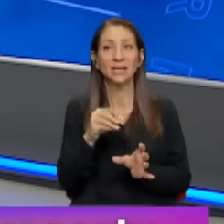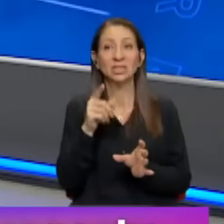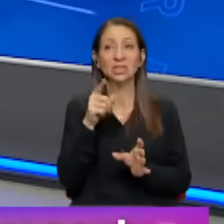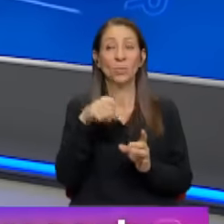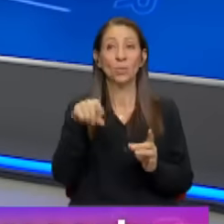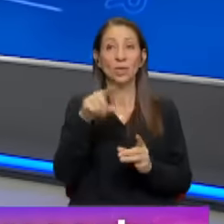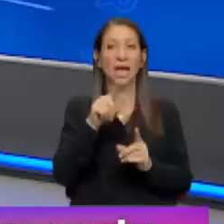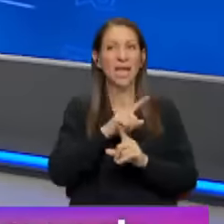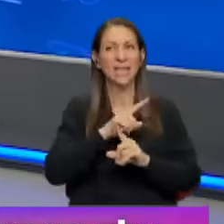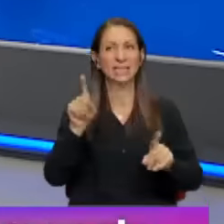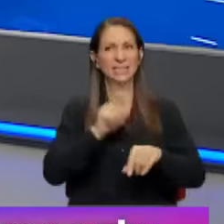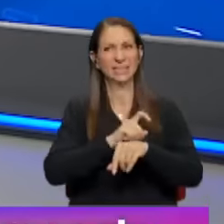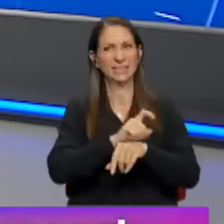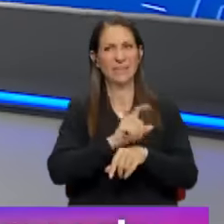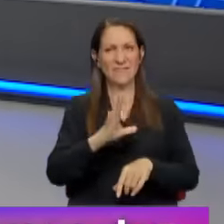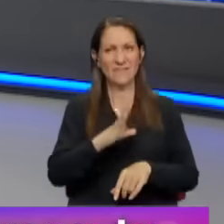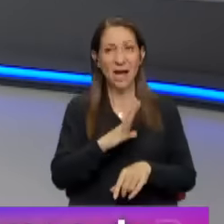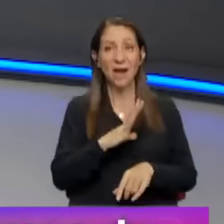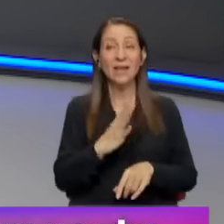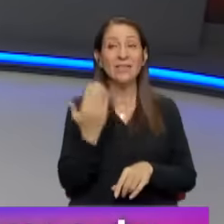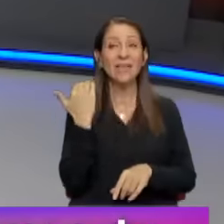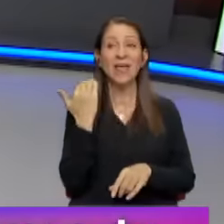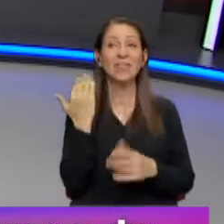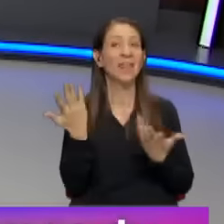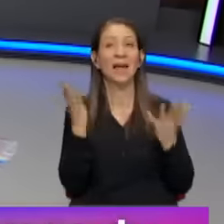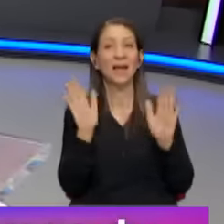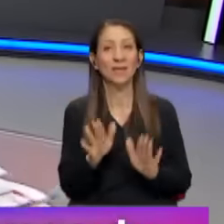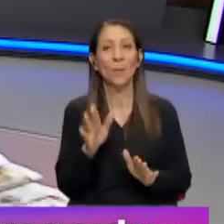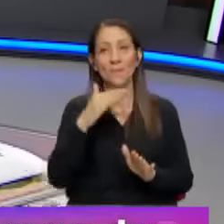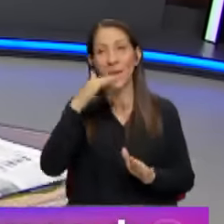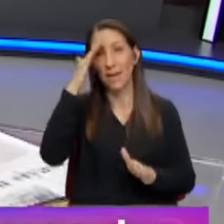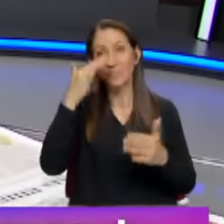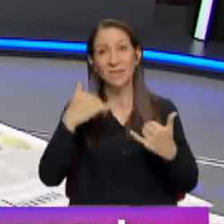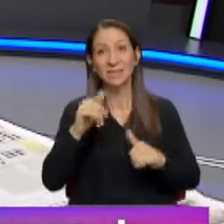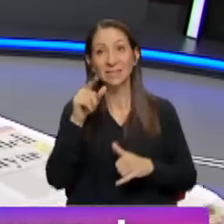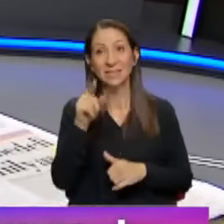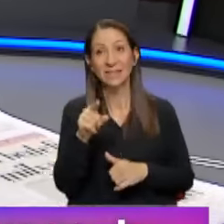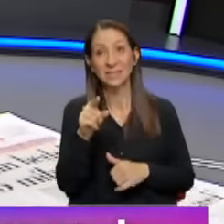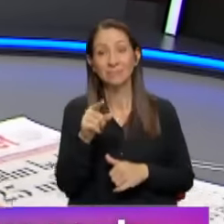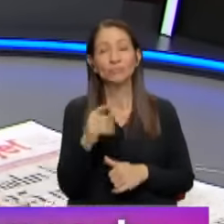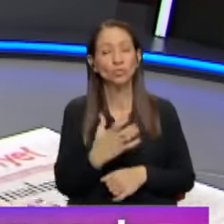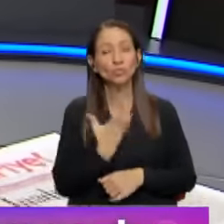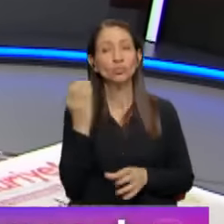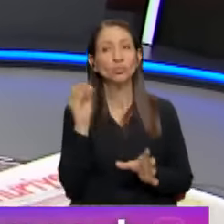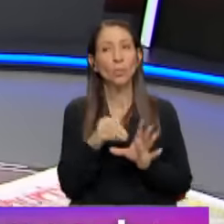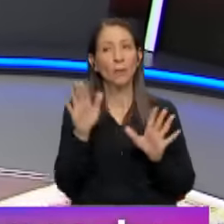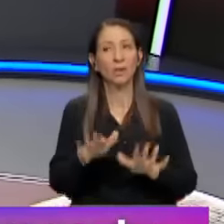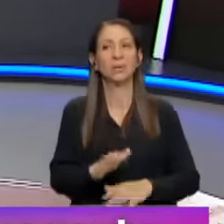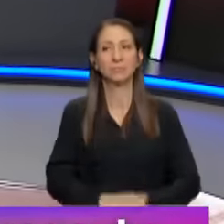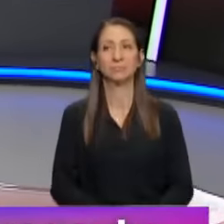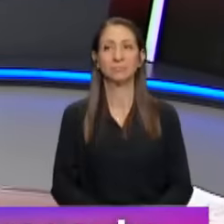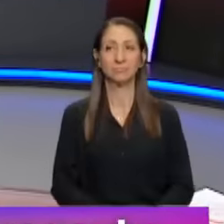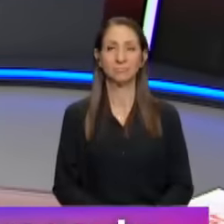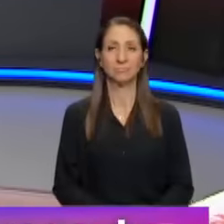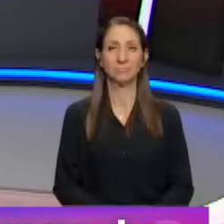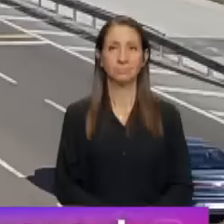buna itirazlar var. Geride ne kaldı bu bayram tatilinden? Maalesef çöpler kaldı.